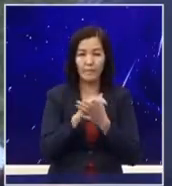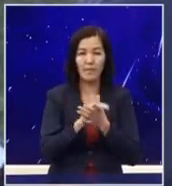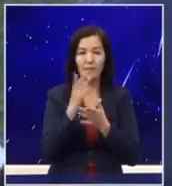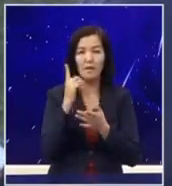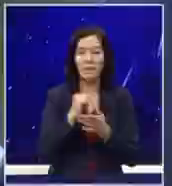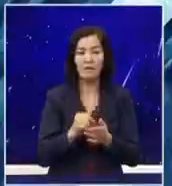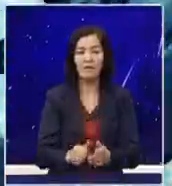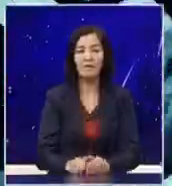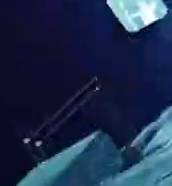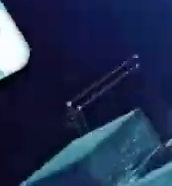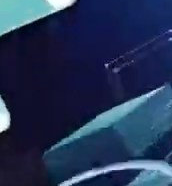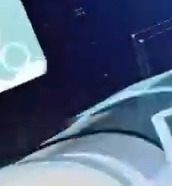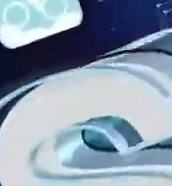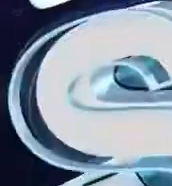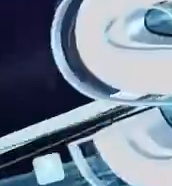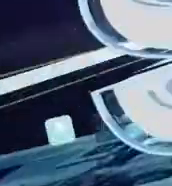артық емес.